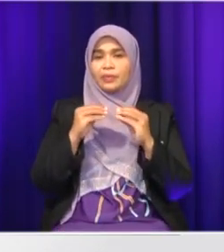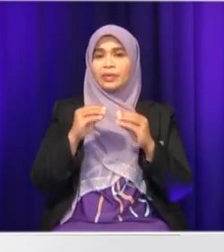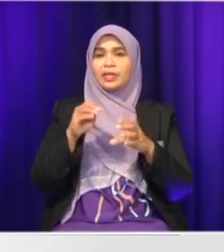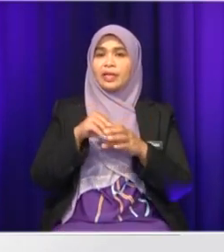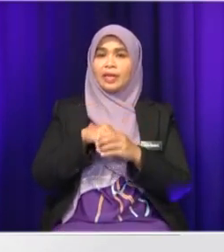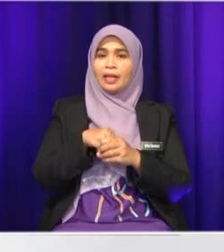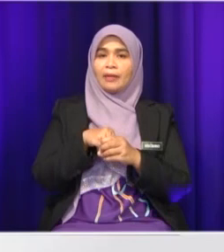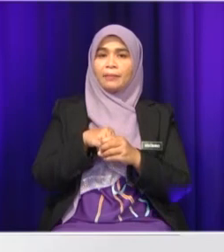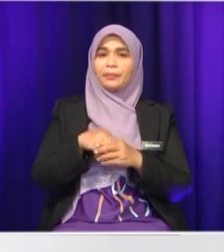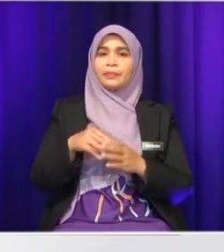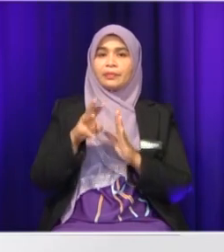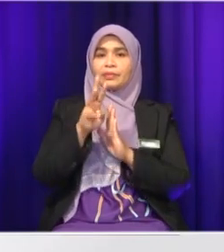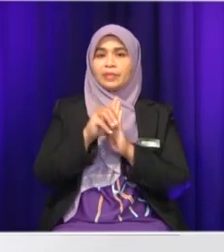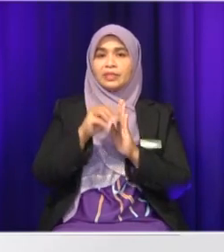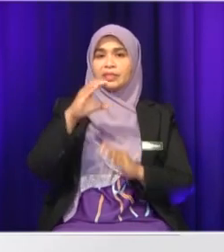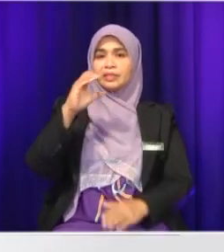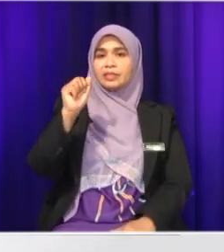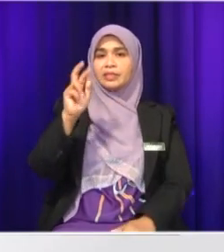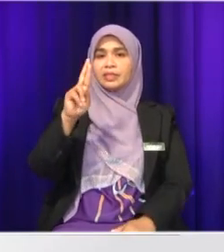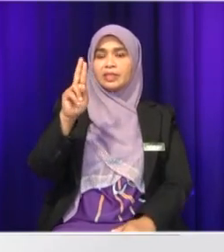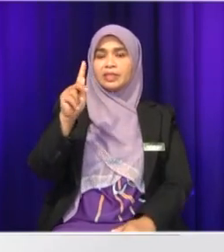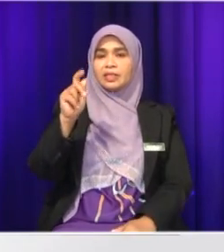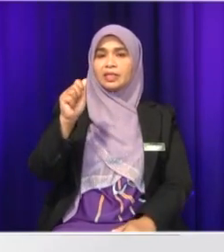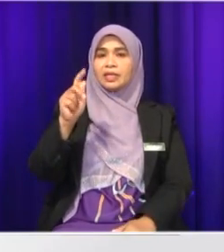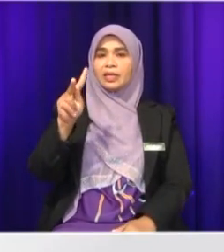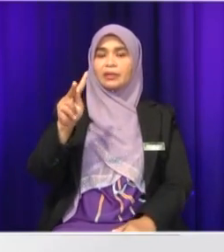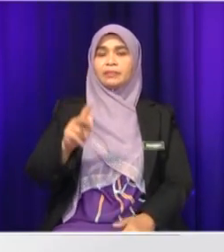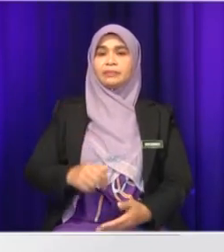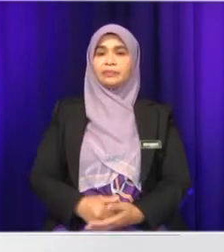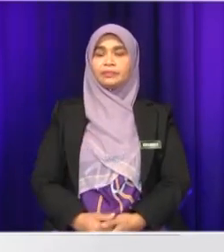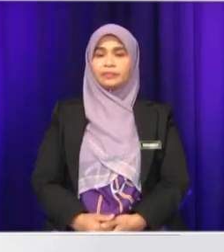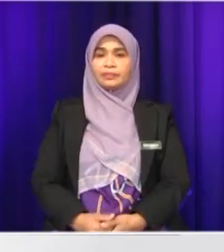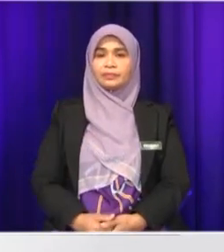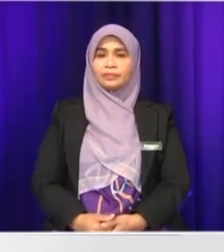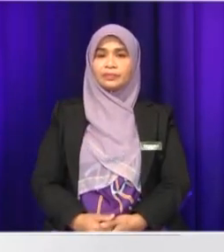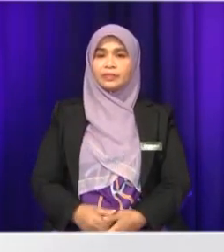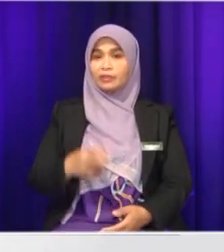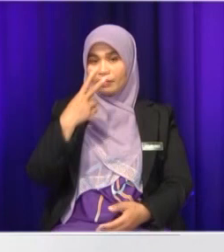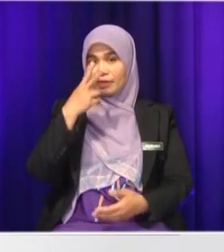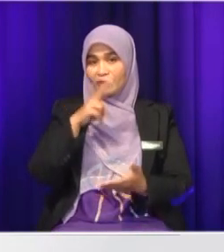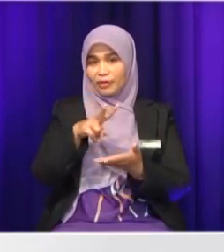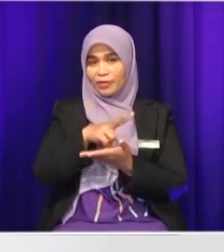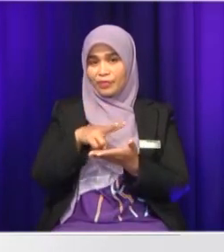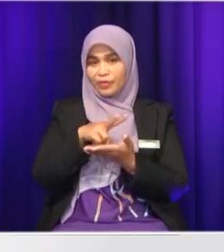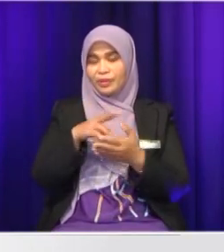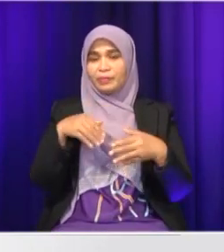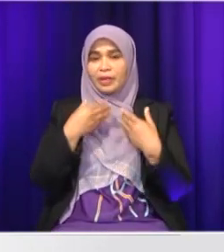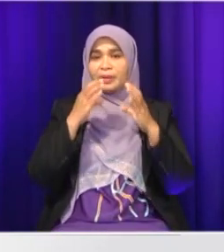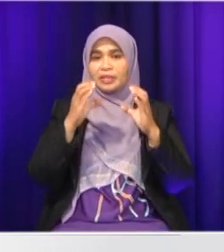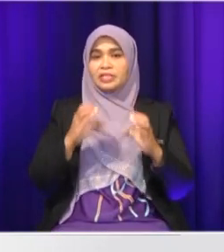bicara dan juga boleh kita tuntun dekat video Bagaimana cara membuatnya ya itu caranya yaitu